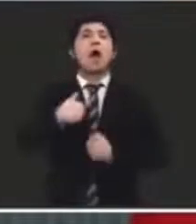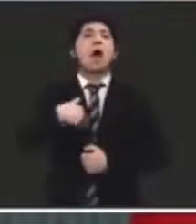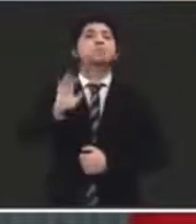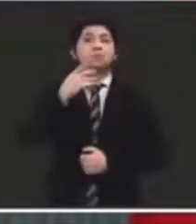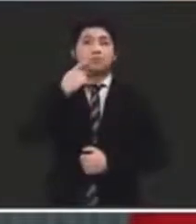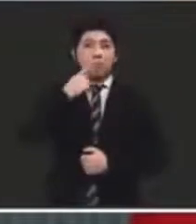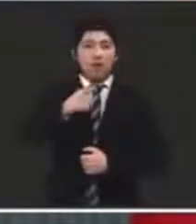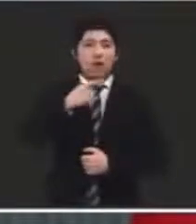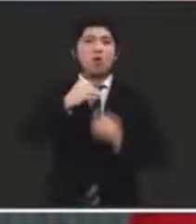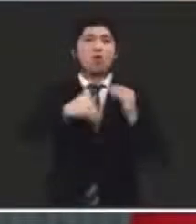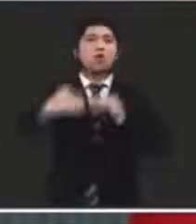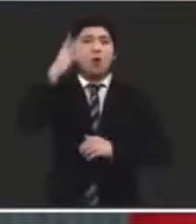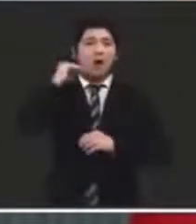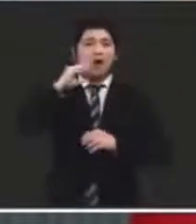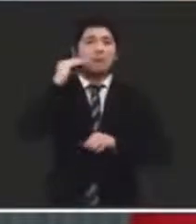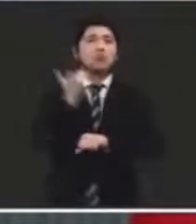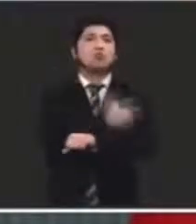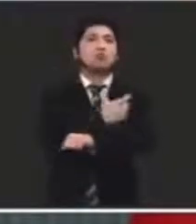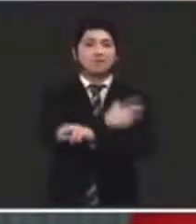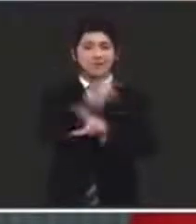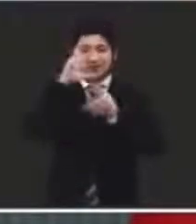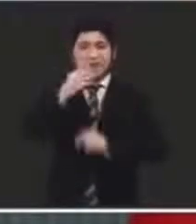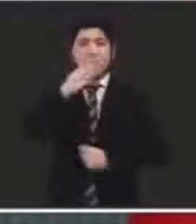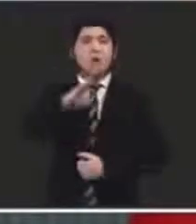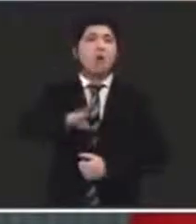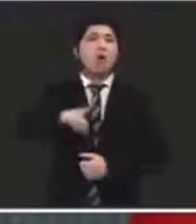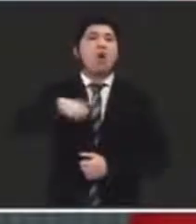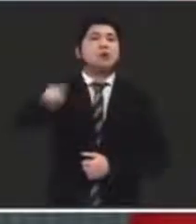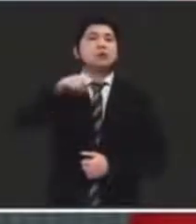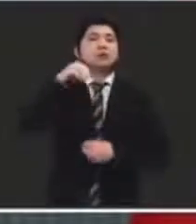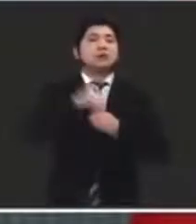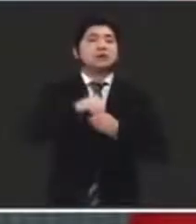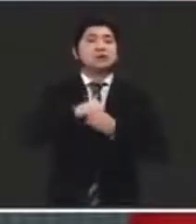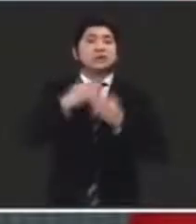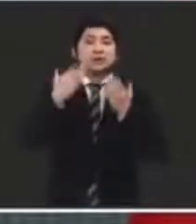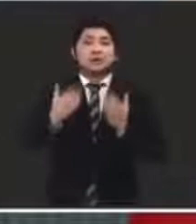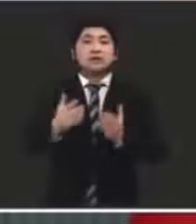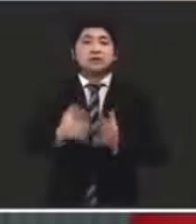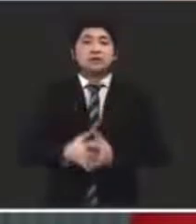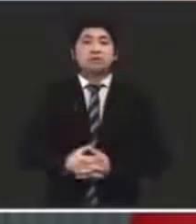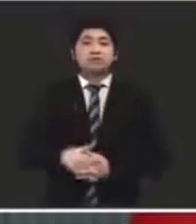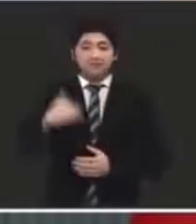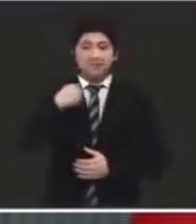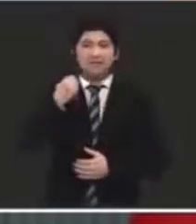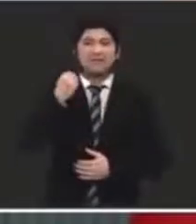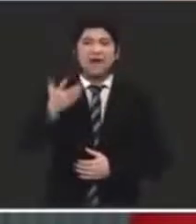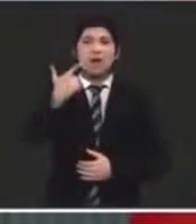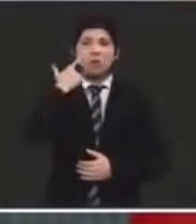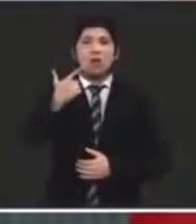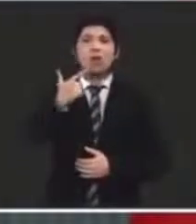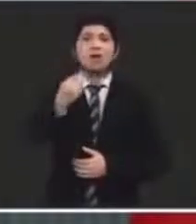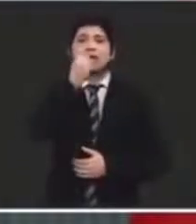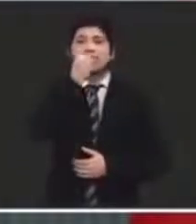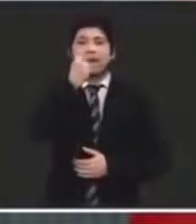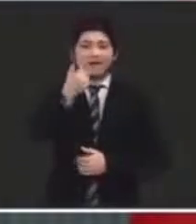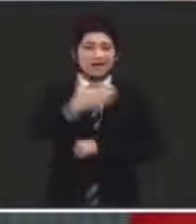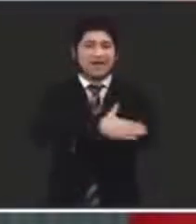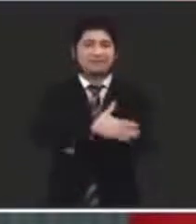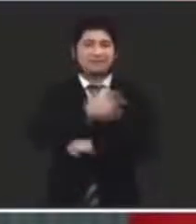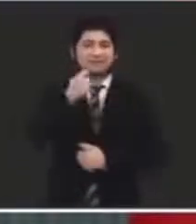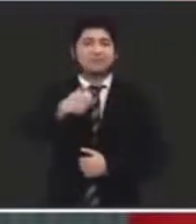Yüksek Öğrenim yurtlarımızda kalan öğrencilerimize vermiş olduğumuz beslenme yardımını